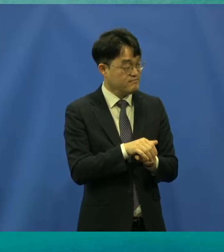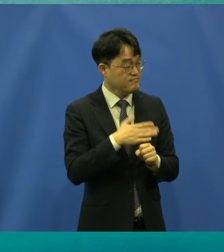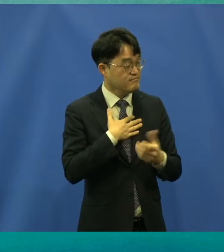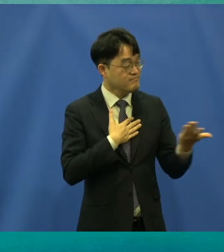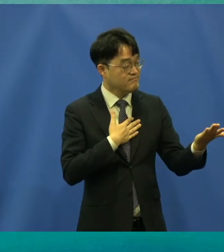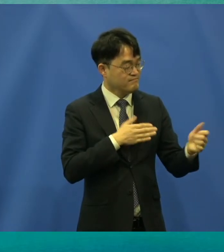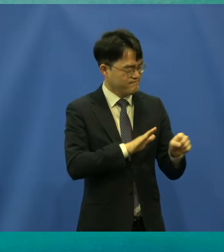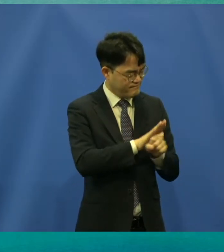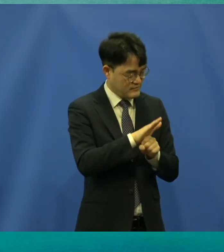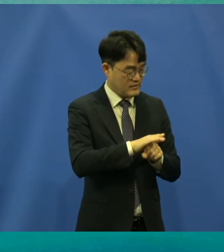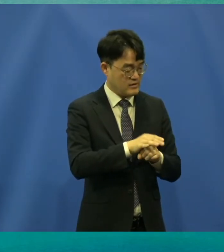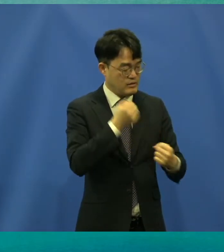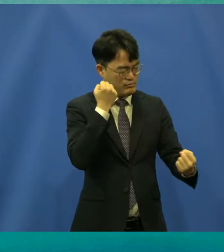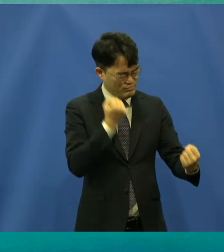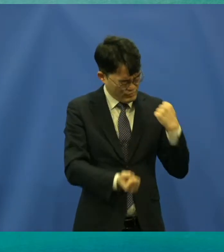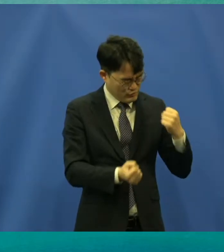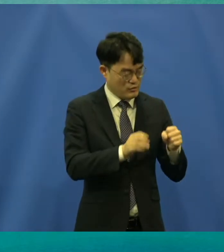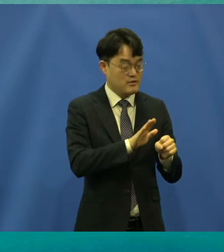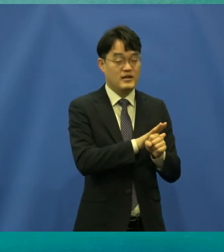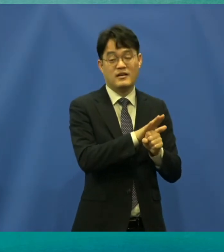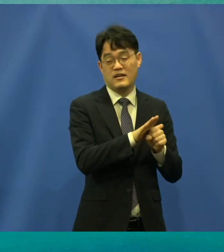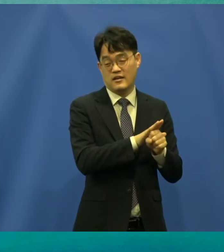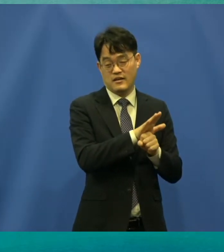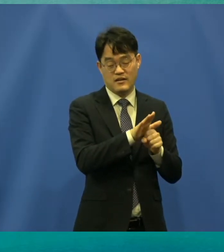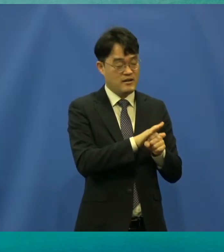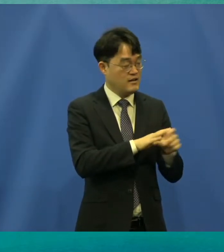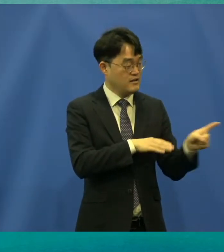하나님은 우리를 있는 그대로 사랑하시는 분입니다.